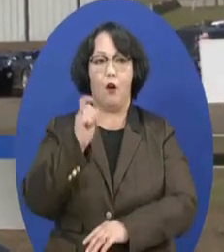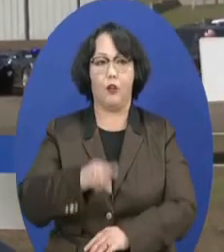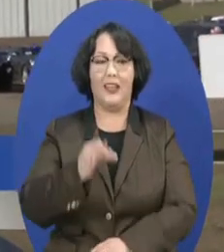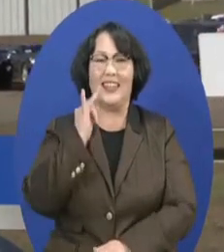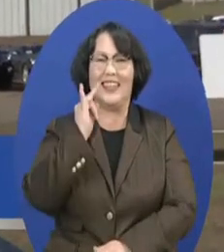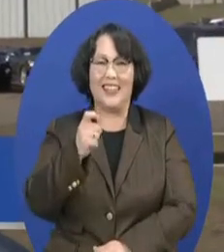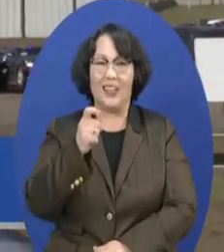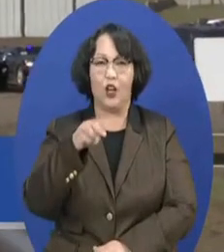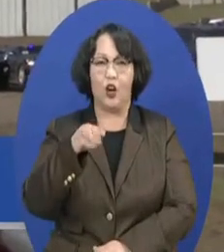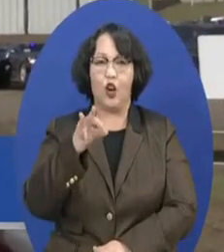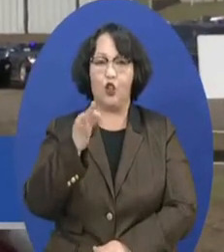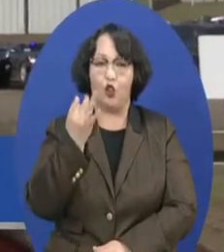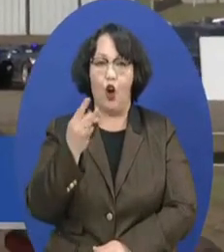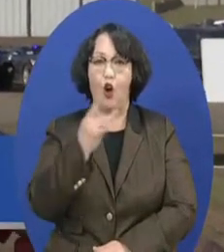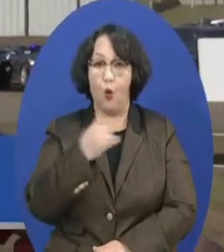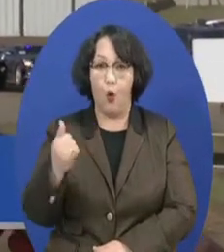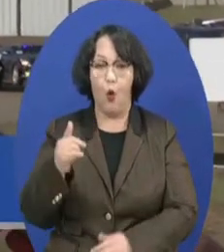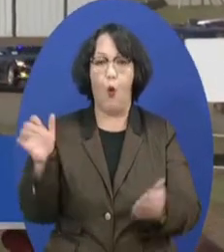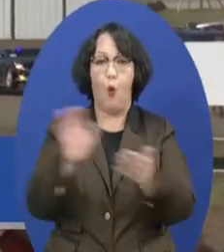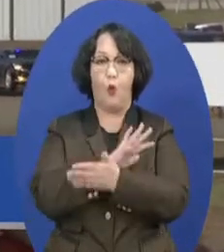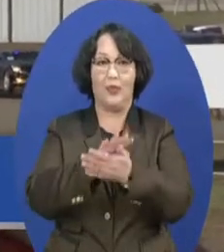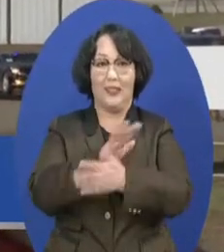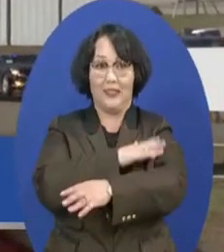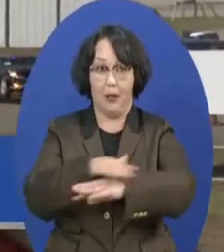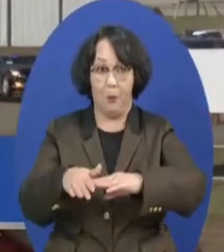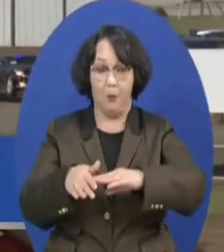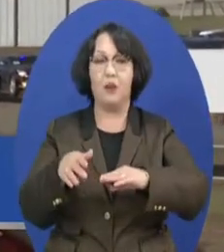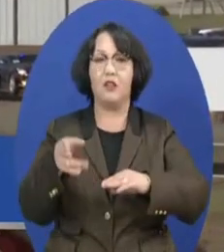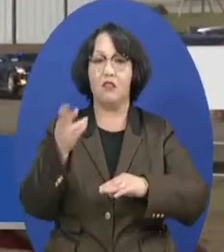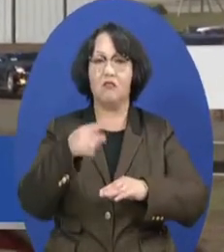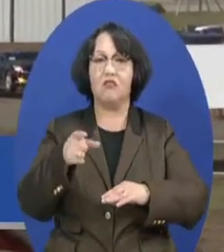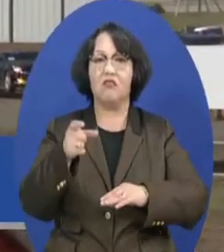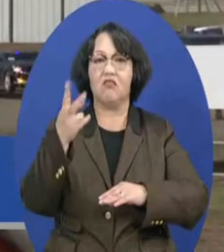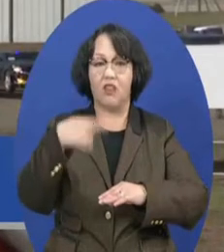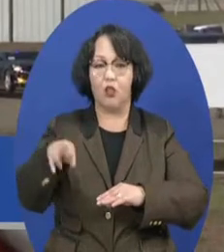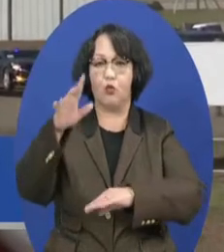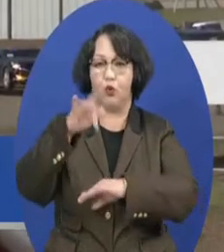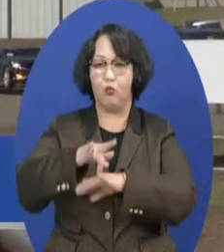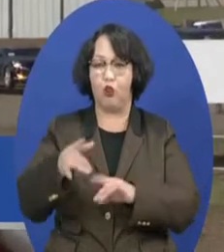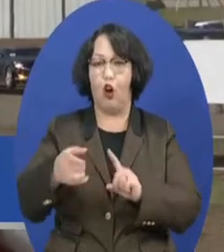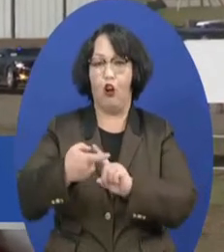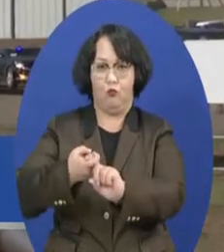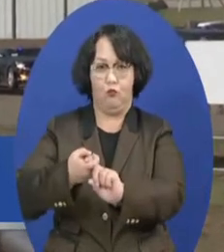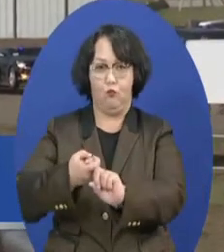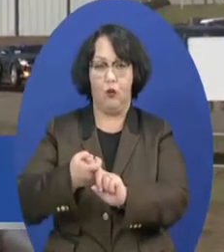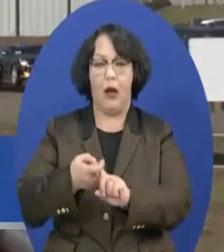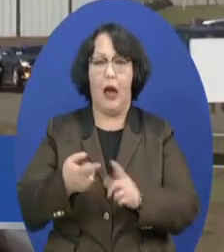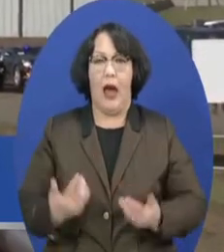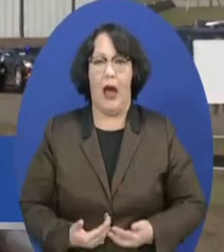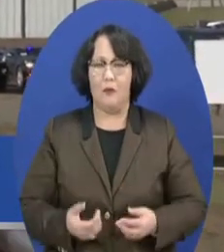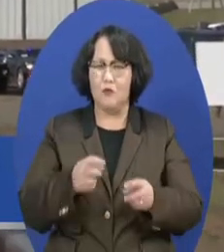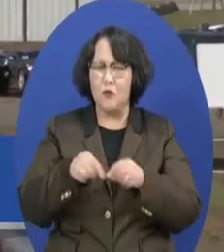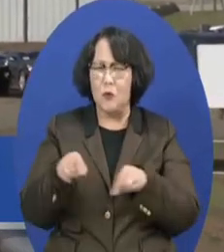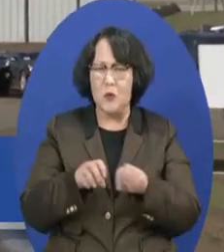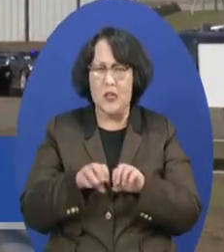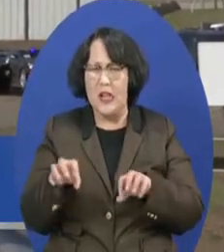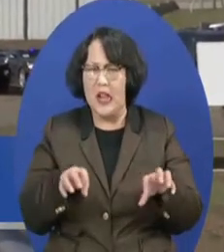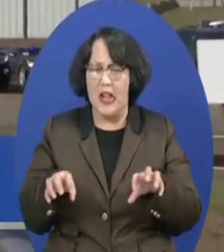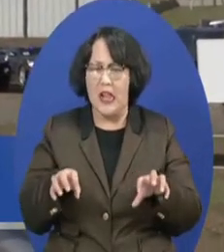төрөвөд хурдны замч гсэн бас дэд төвүүдтэйгээ холбогдож тойрж байгаа. Энтэй уялдаа тэр төвлөрдлийг сааруулах, ялангуяа гэр хорооллын